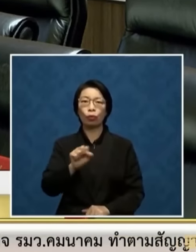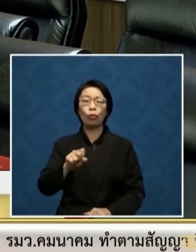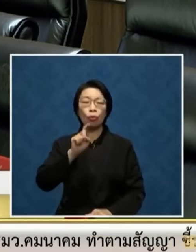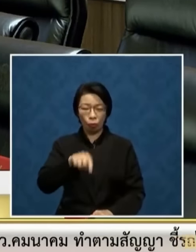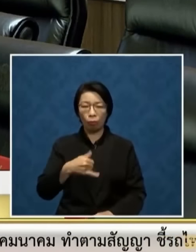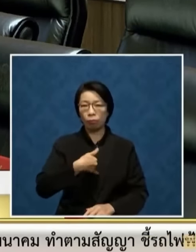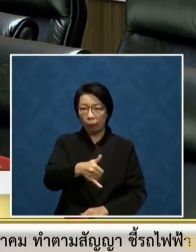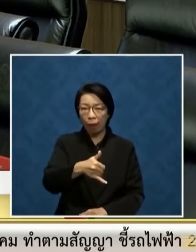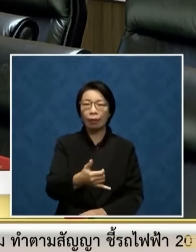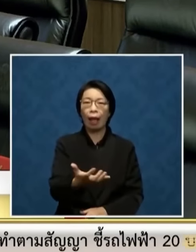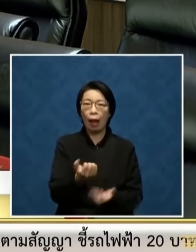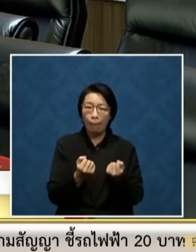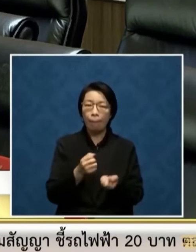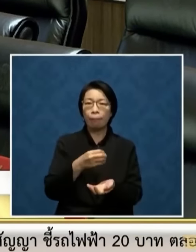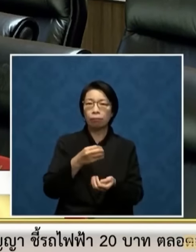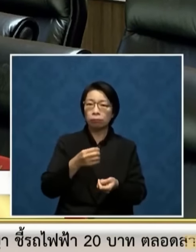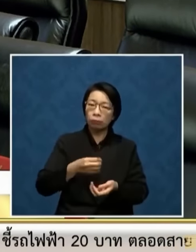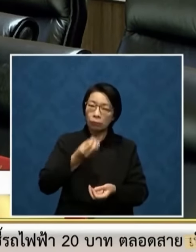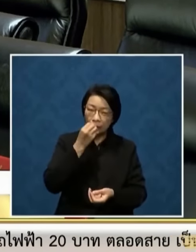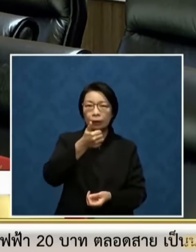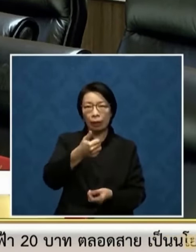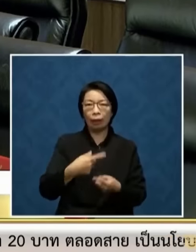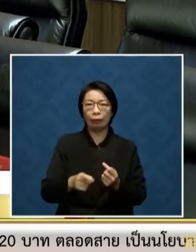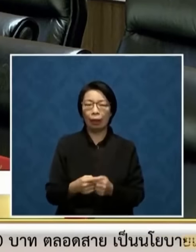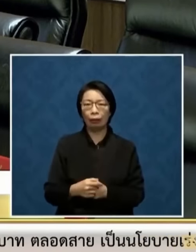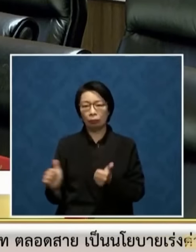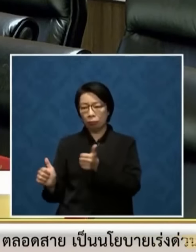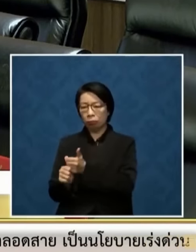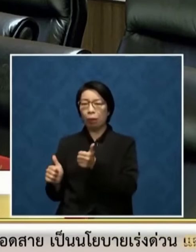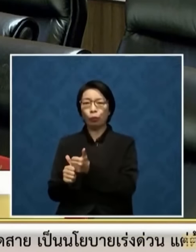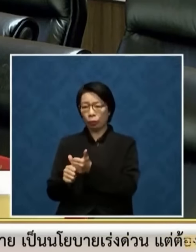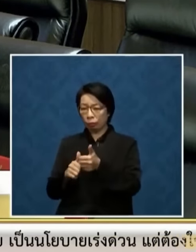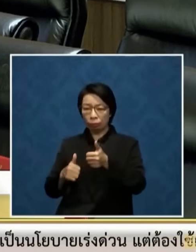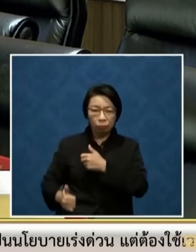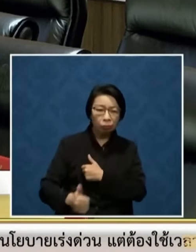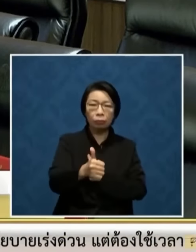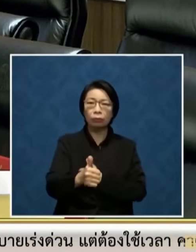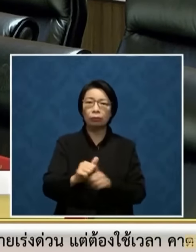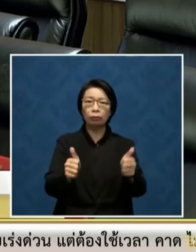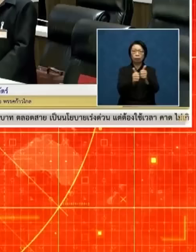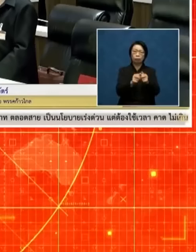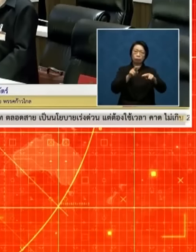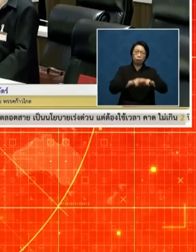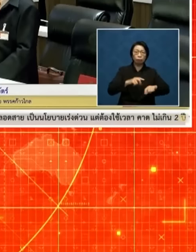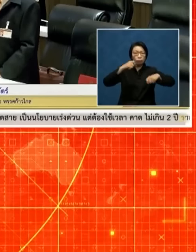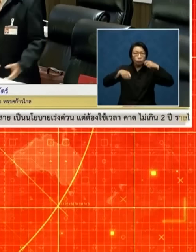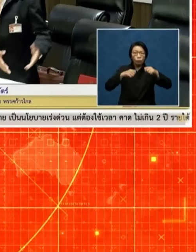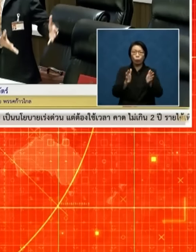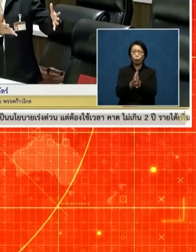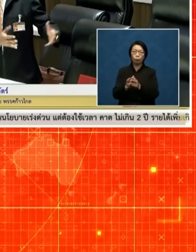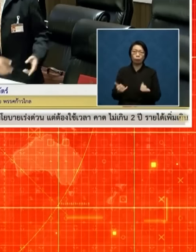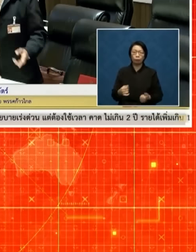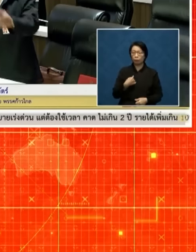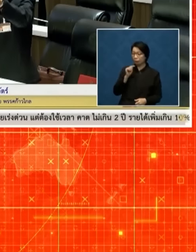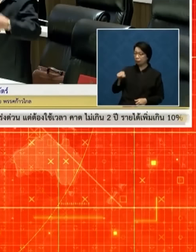ประชุมสภาทุกวันพุธกับพฤหัสเนี่ยในช่วงเย็นของห้องอาหารส.ส.เมื่อส.ส.กลับกันหมดบางคนไม่เข้าไปใช้บริ